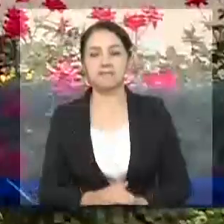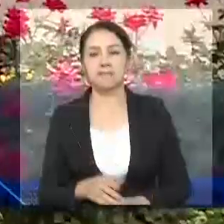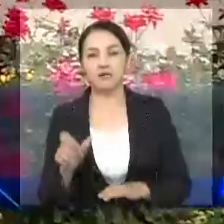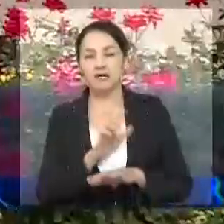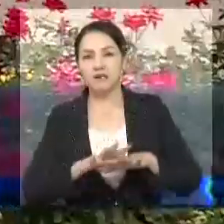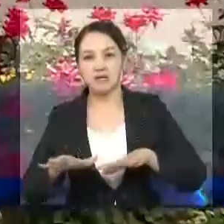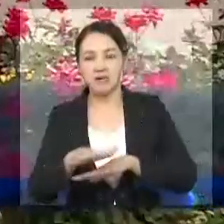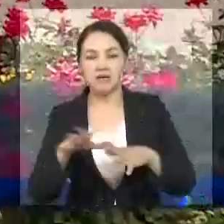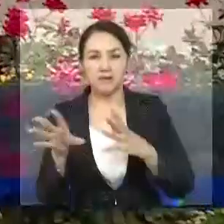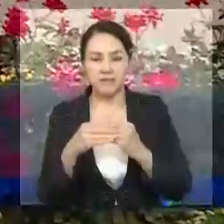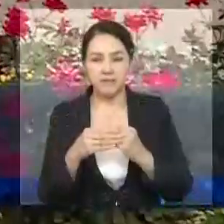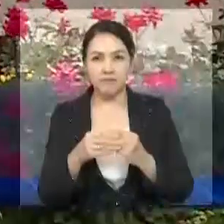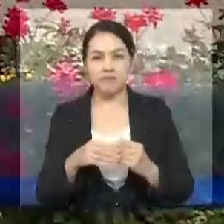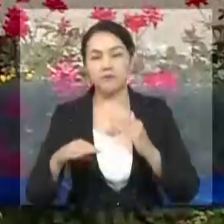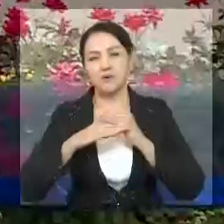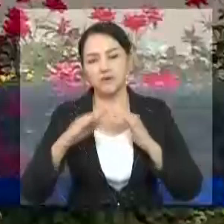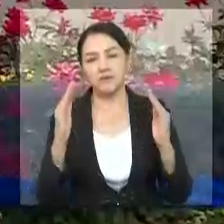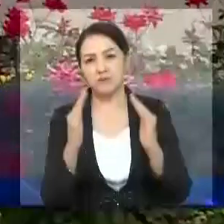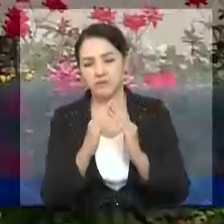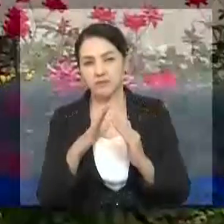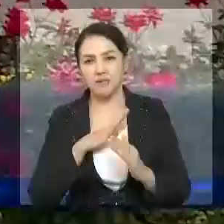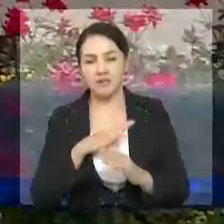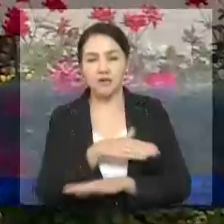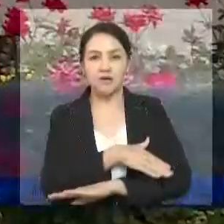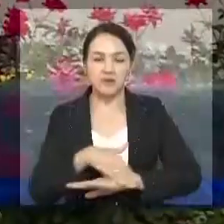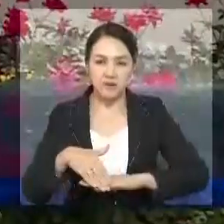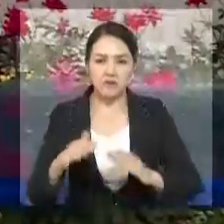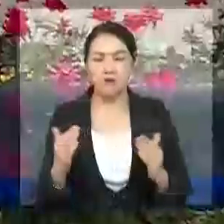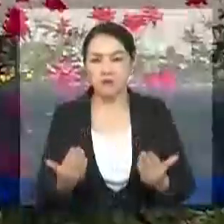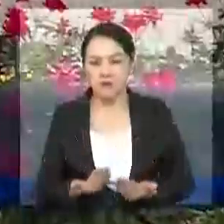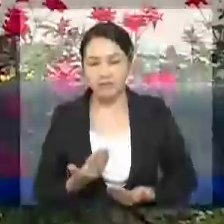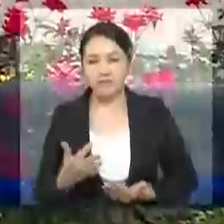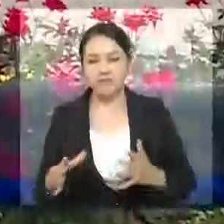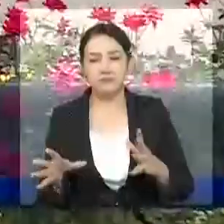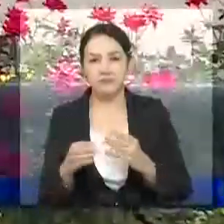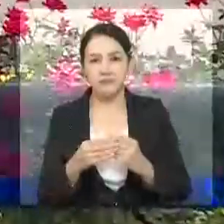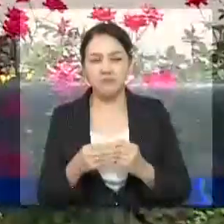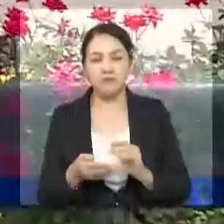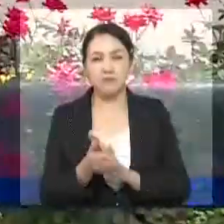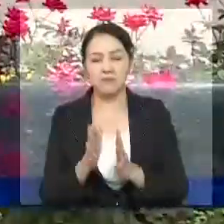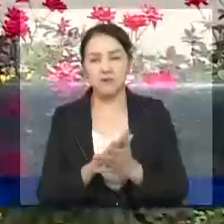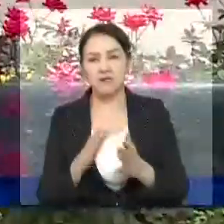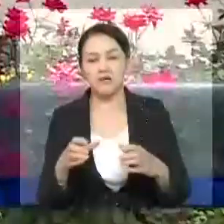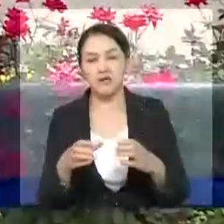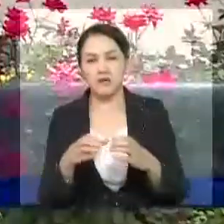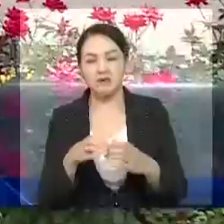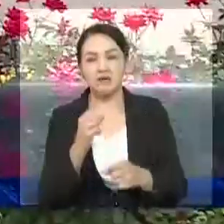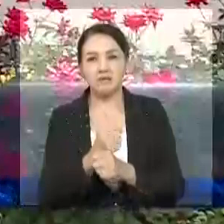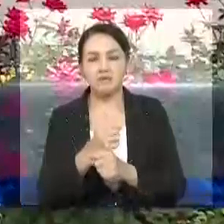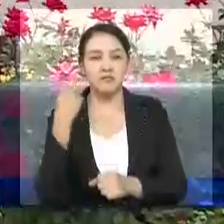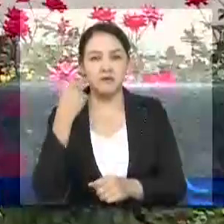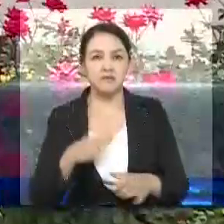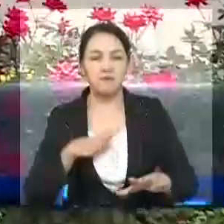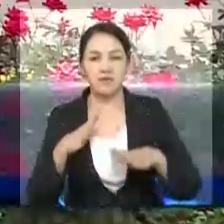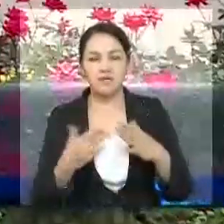барлығы бірлесе отырып, ол ауланың тұрғыны болсын, бір көшенің тұрғыны болсын, олар бірлесе отырып өздері жоба жасайды. Осы жоба сапалы дайындалу